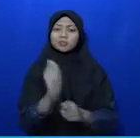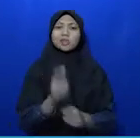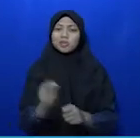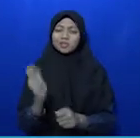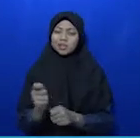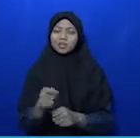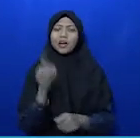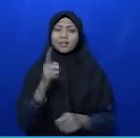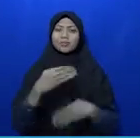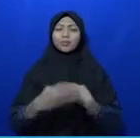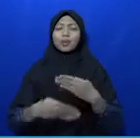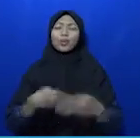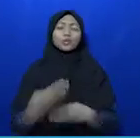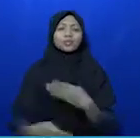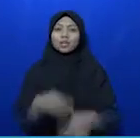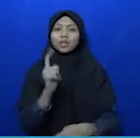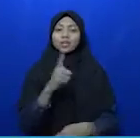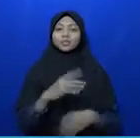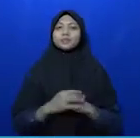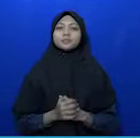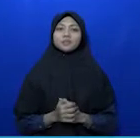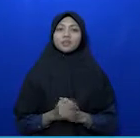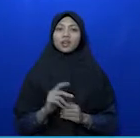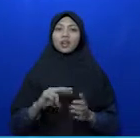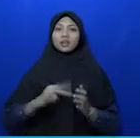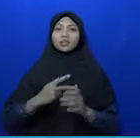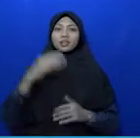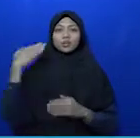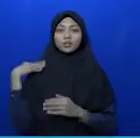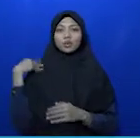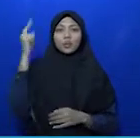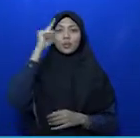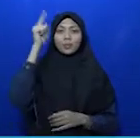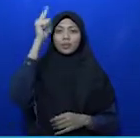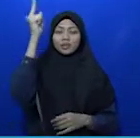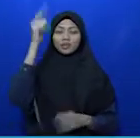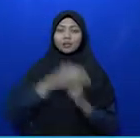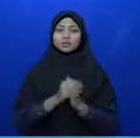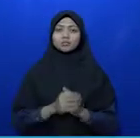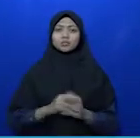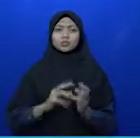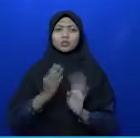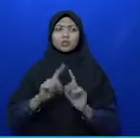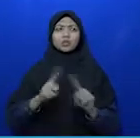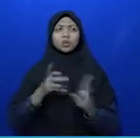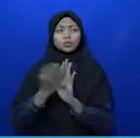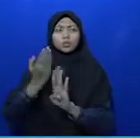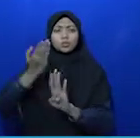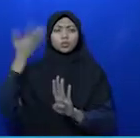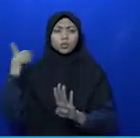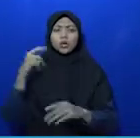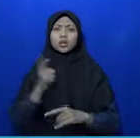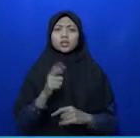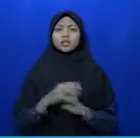kan. Nah, inilah yang menjadi anu pemerintah, tapi yang jelas waktu dulu Newmont KPC